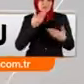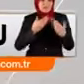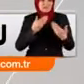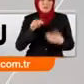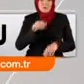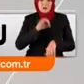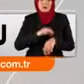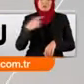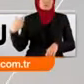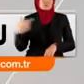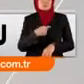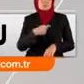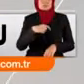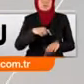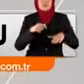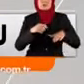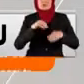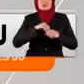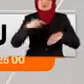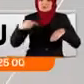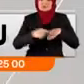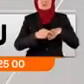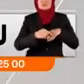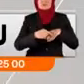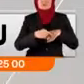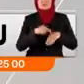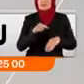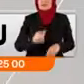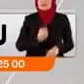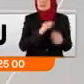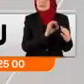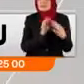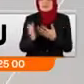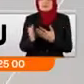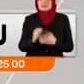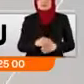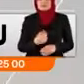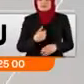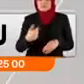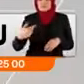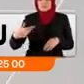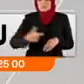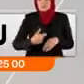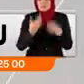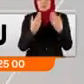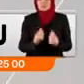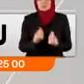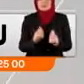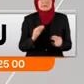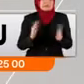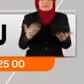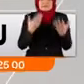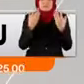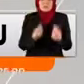tanesi bacağıma girmişti oldu Ne hissettin vurulmuştum yani Vuruldum ben Açıkçası bu nasıl olduğunu